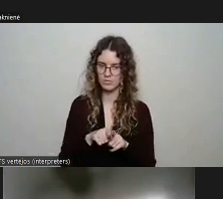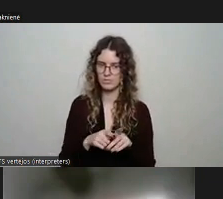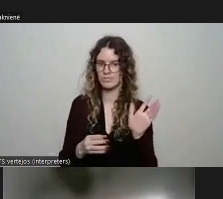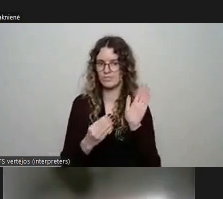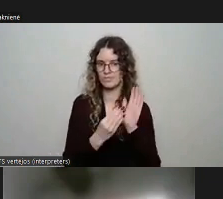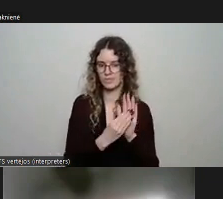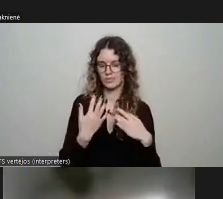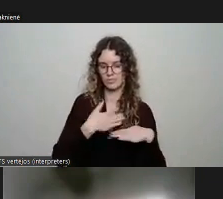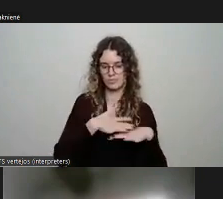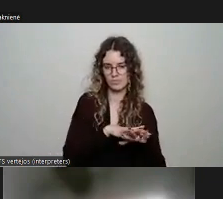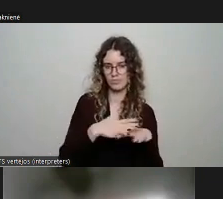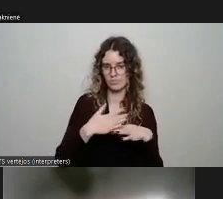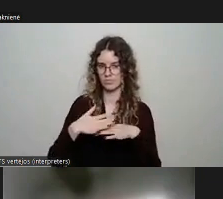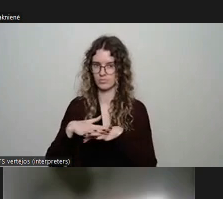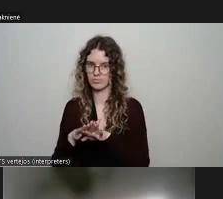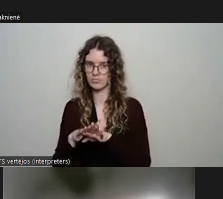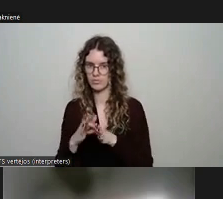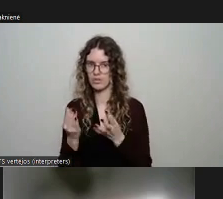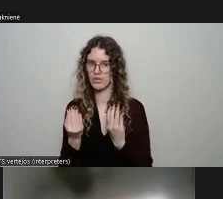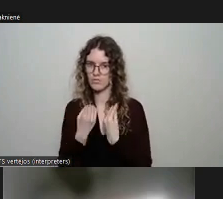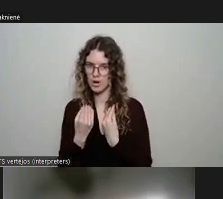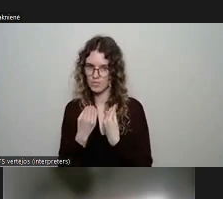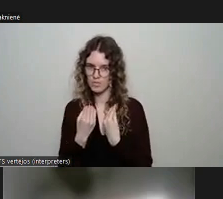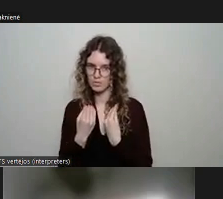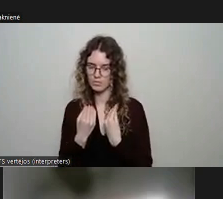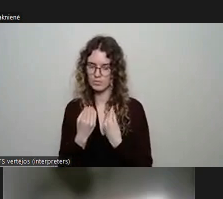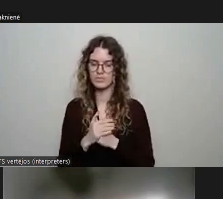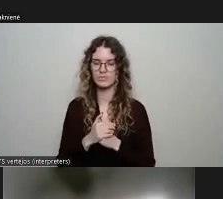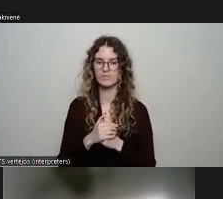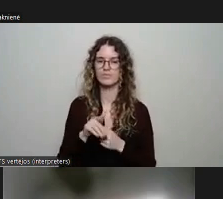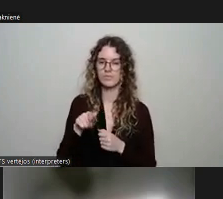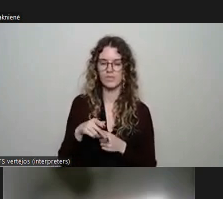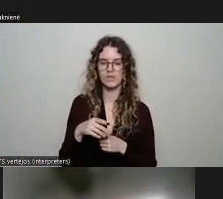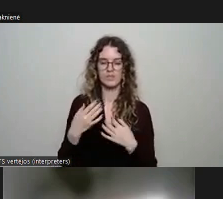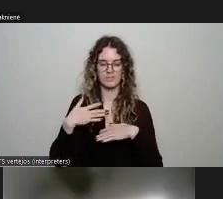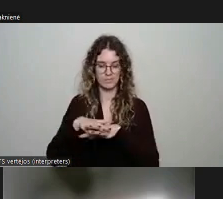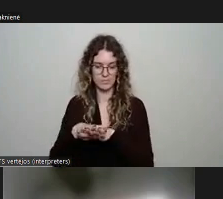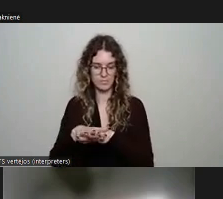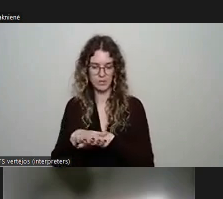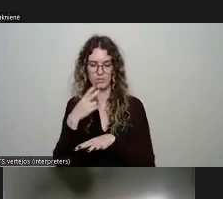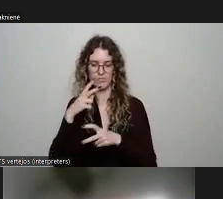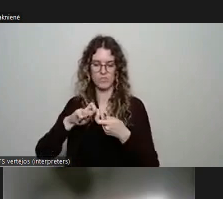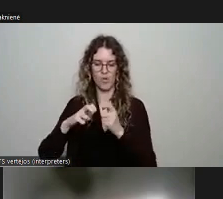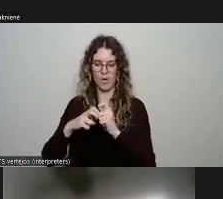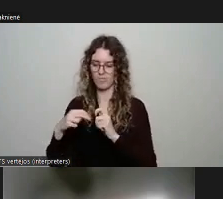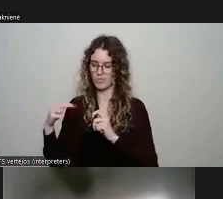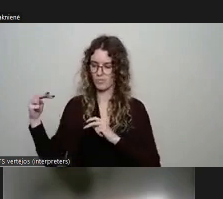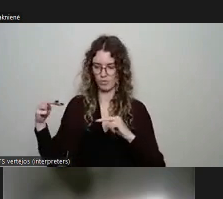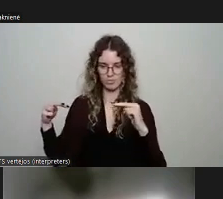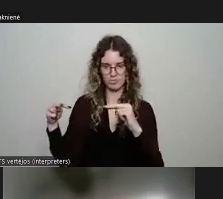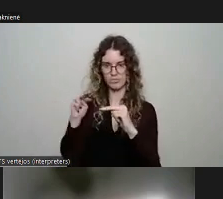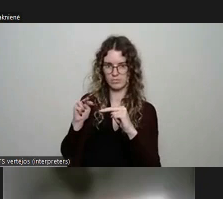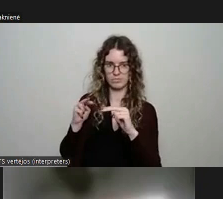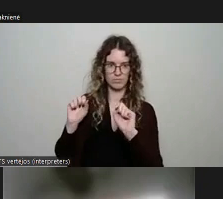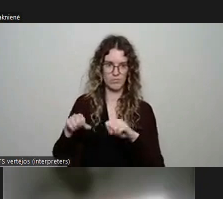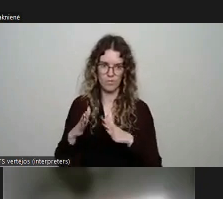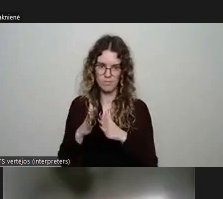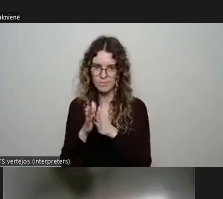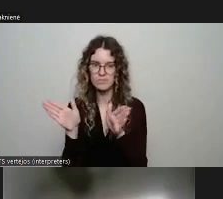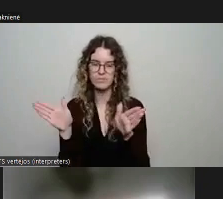temos, tarpdalykinė integracija, kuri iš tikrųjų leidžia pažiūrėti problemą plačiau. Nu, yra ir daugiau kitokių dalykų, tai sakykime,